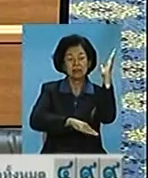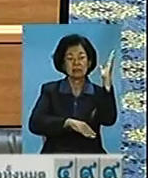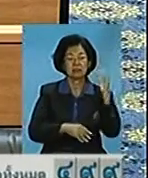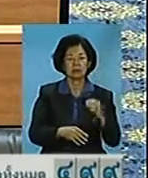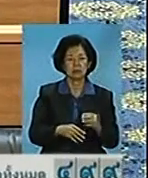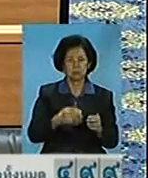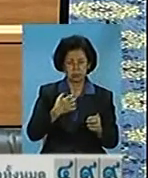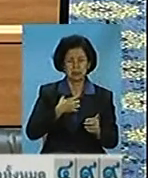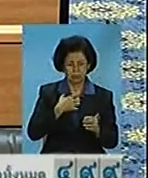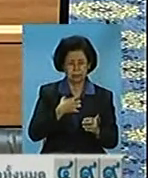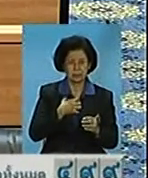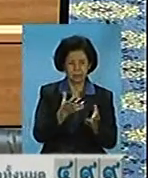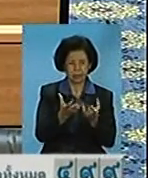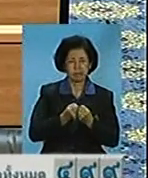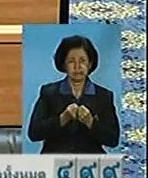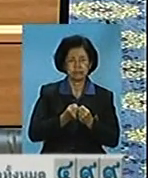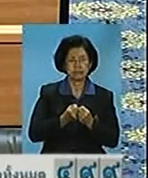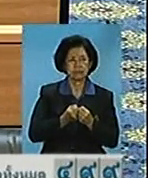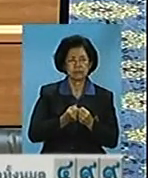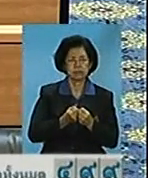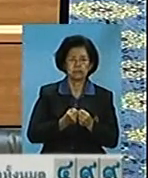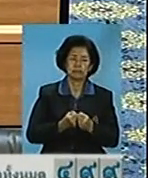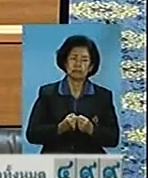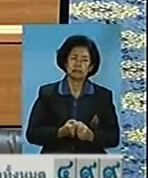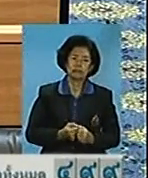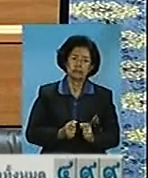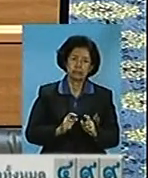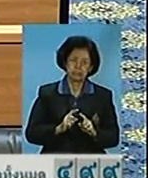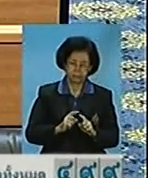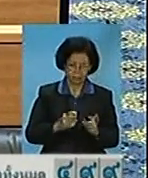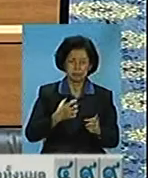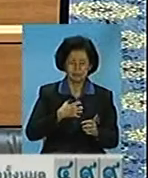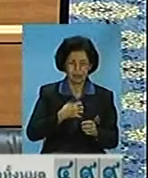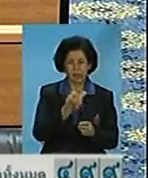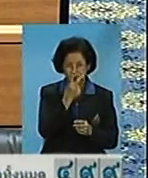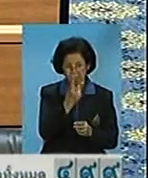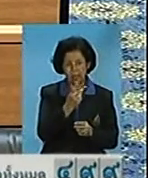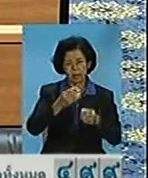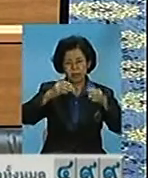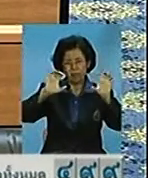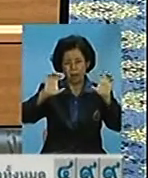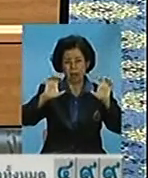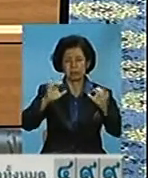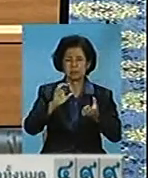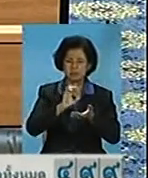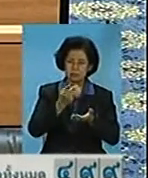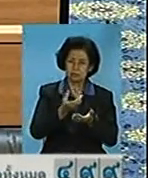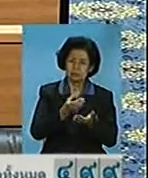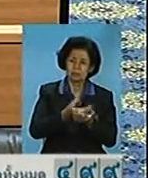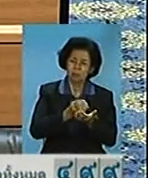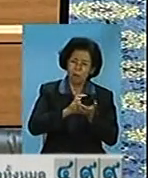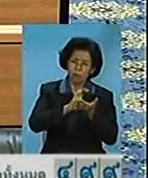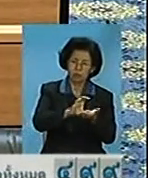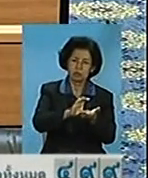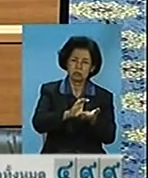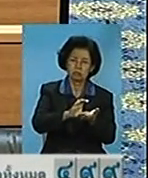ราอยากได้ครับเราอยากได้แต่เราอยากได้เราอยากเห็นว่ารัฐเป็นการลงทุนเพราะเกษตรกรชาวสว